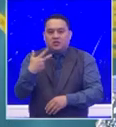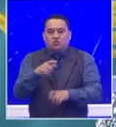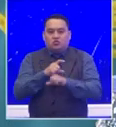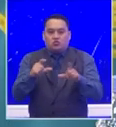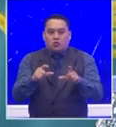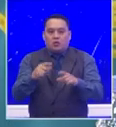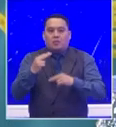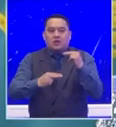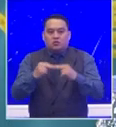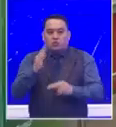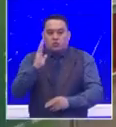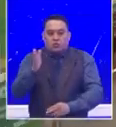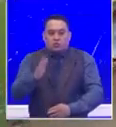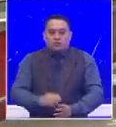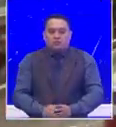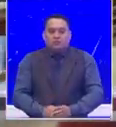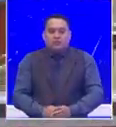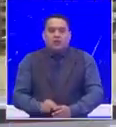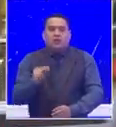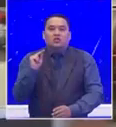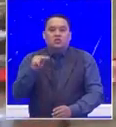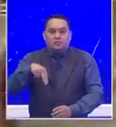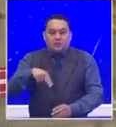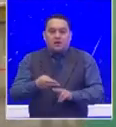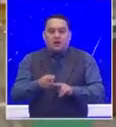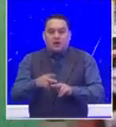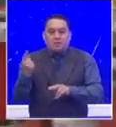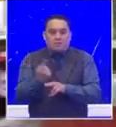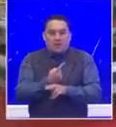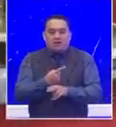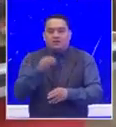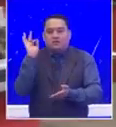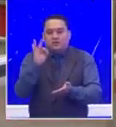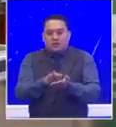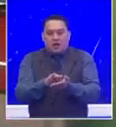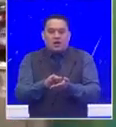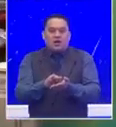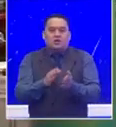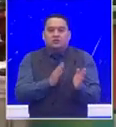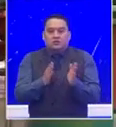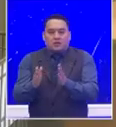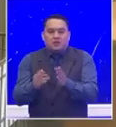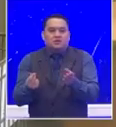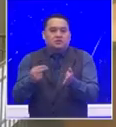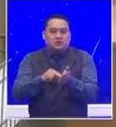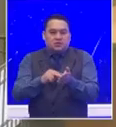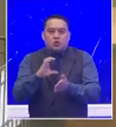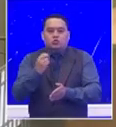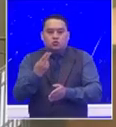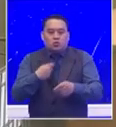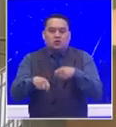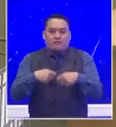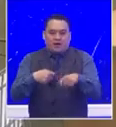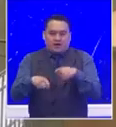один год построим. В режиме чрезвычайного положения первостепенной задачей властей является стабилизация цен на социально